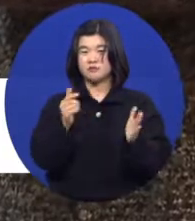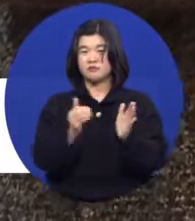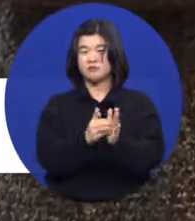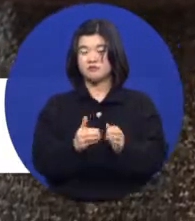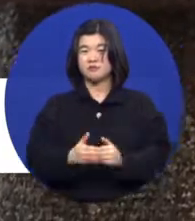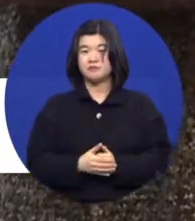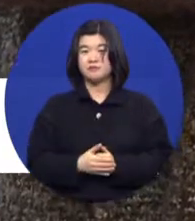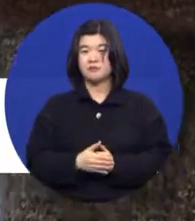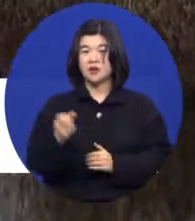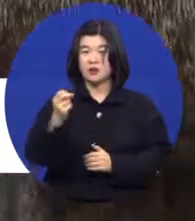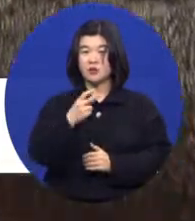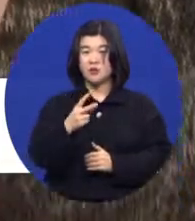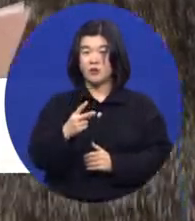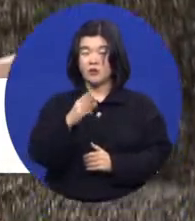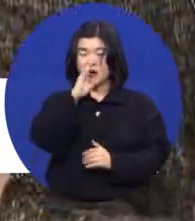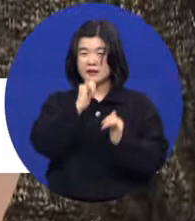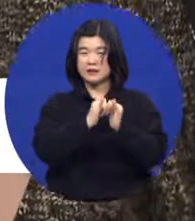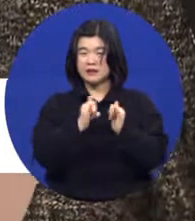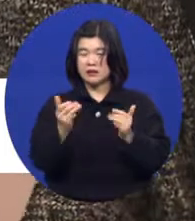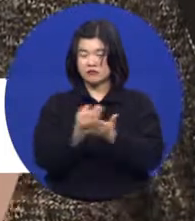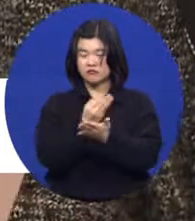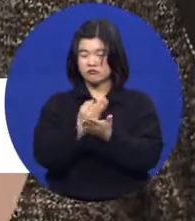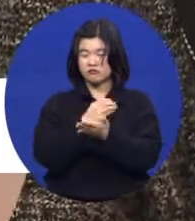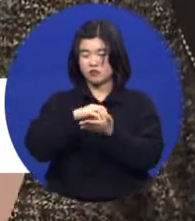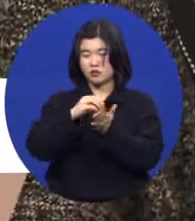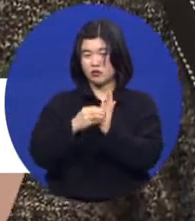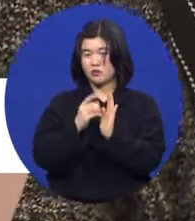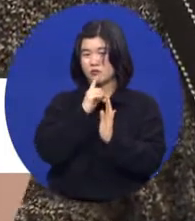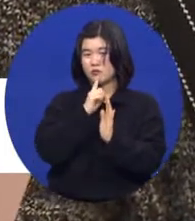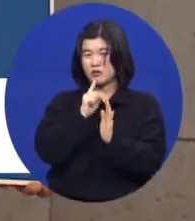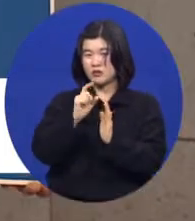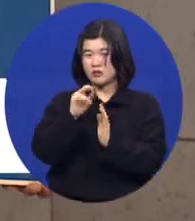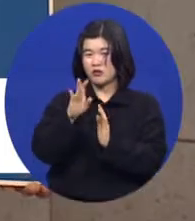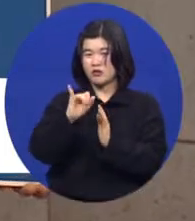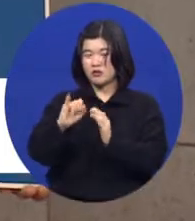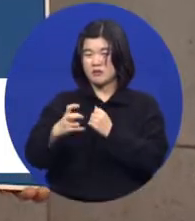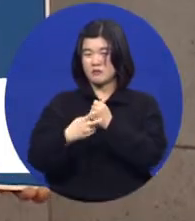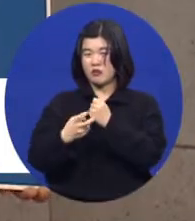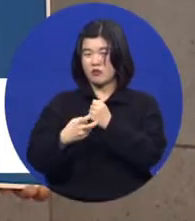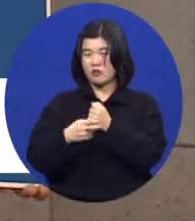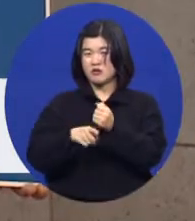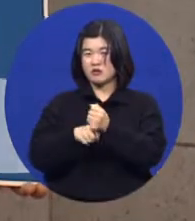주장했습니다. 또 환자를 돈벌이 수단으로 만드는 영리병원 설립